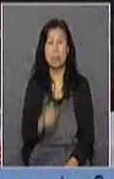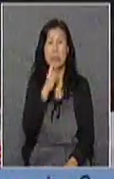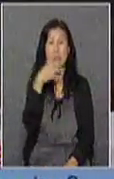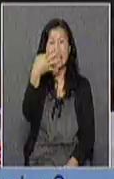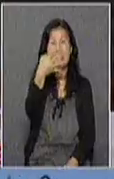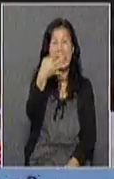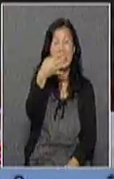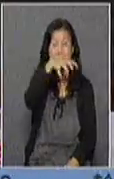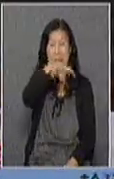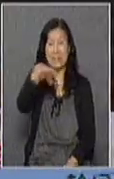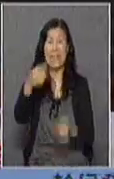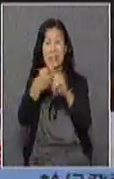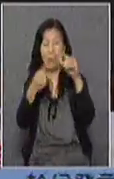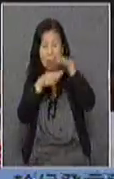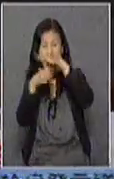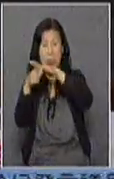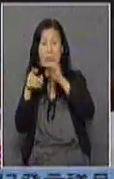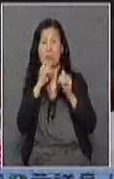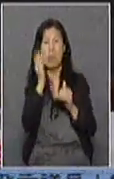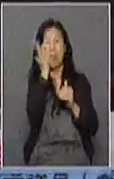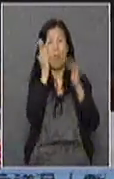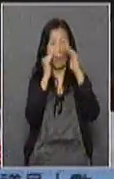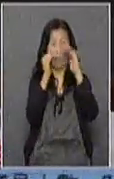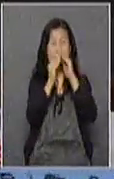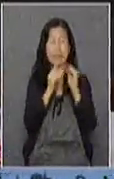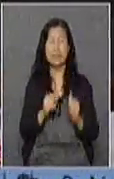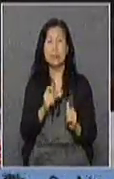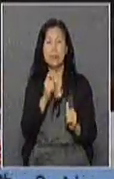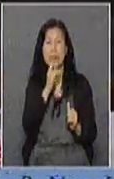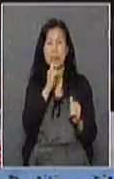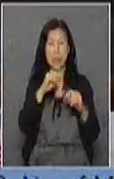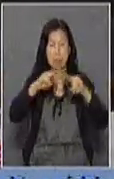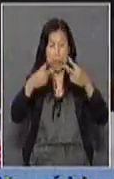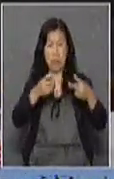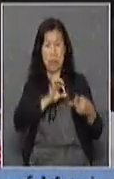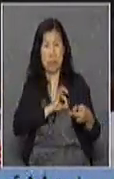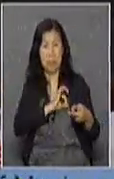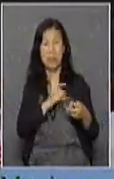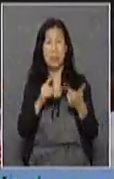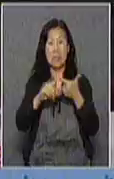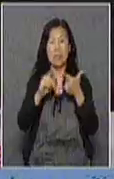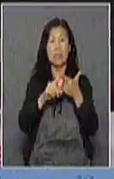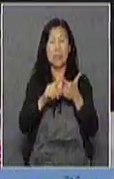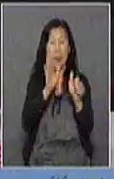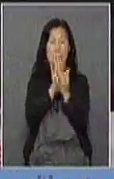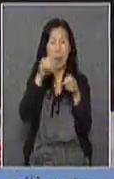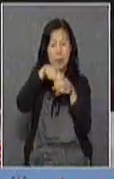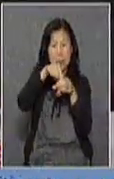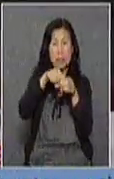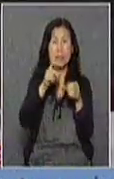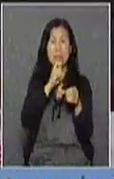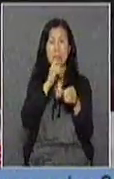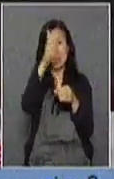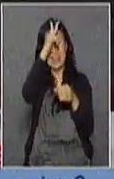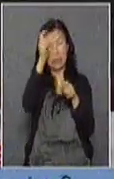3司11局各司其職，房屋的有發展局、運房局，扶貧的有勞福